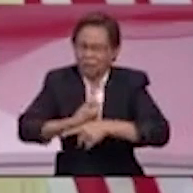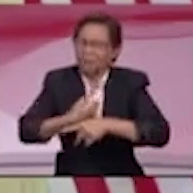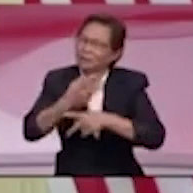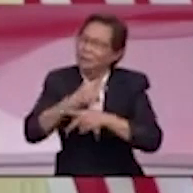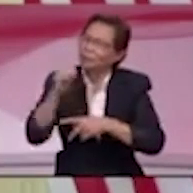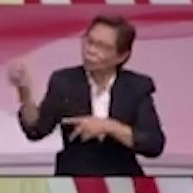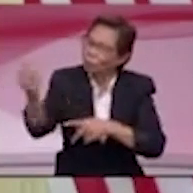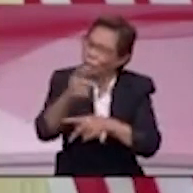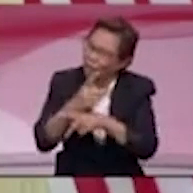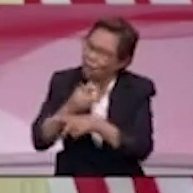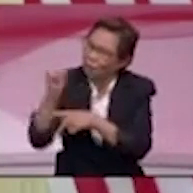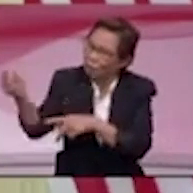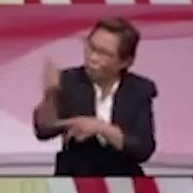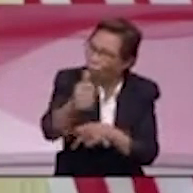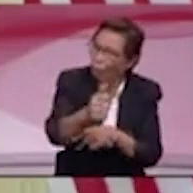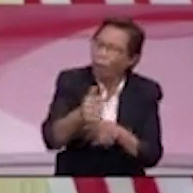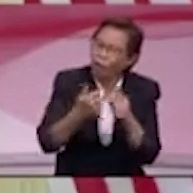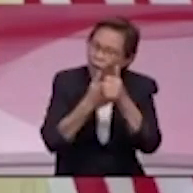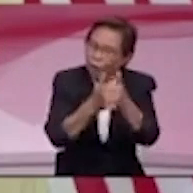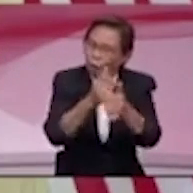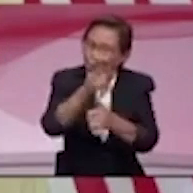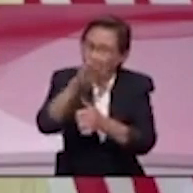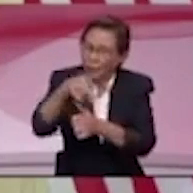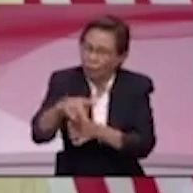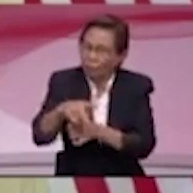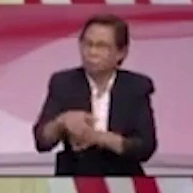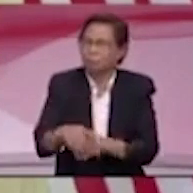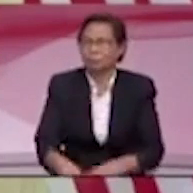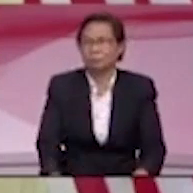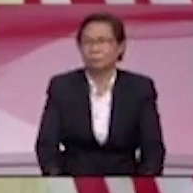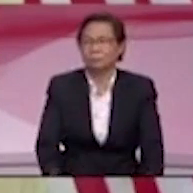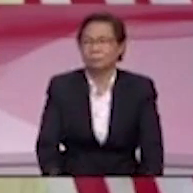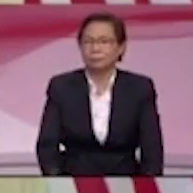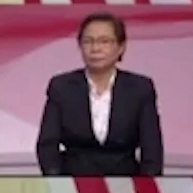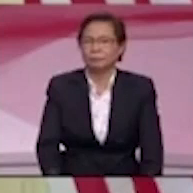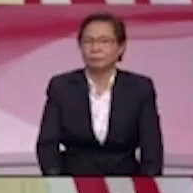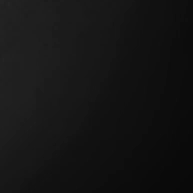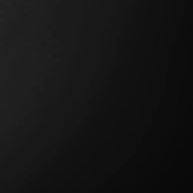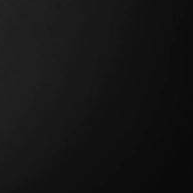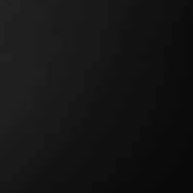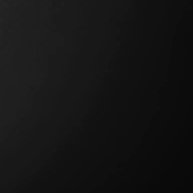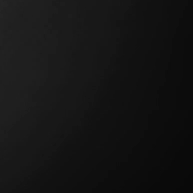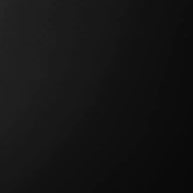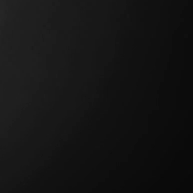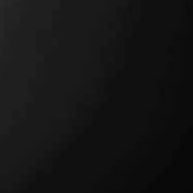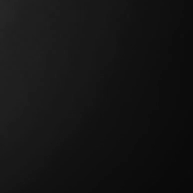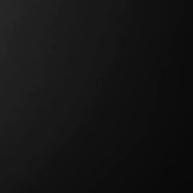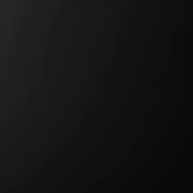mematuhi setiap SOP yang dikeluarkan oleh kerajaan. Alright?